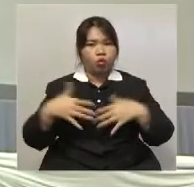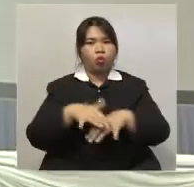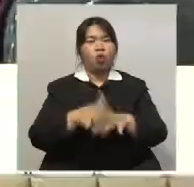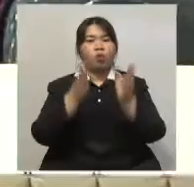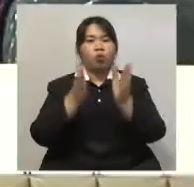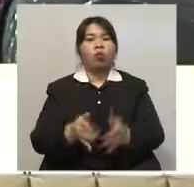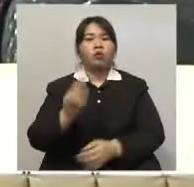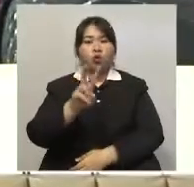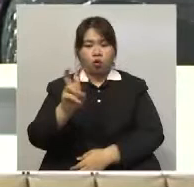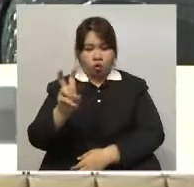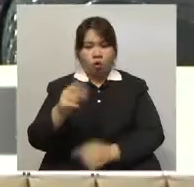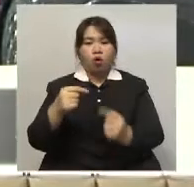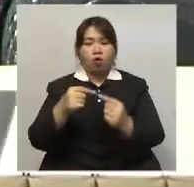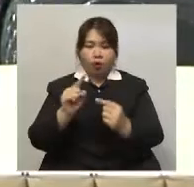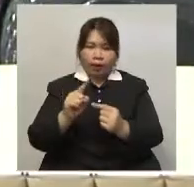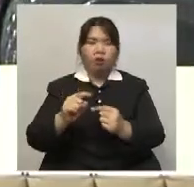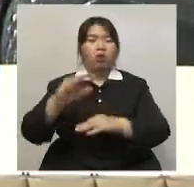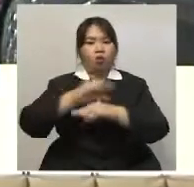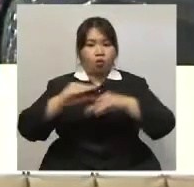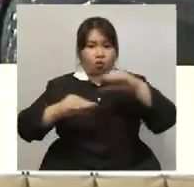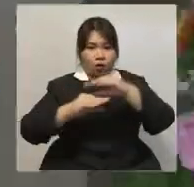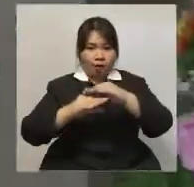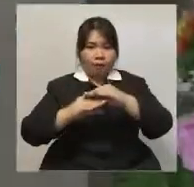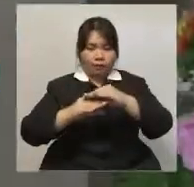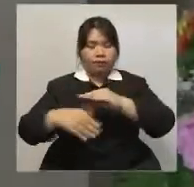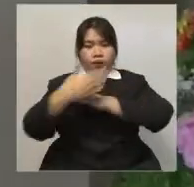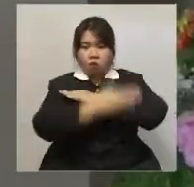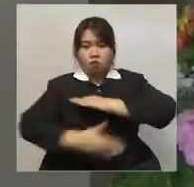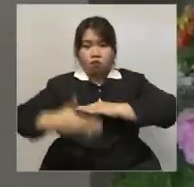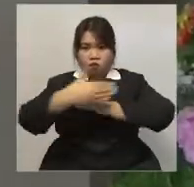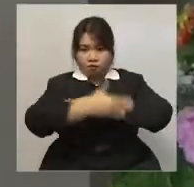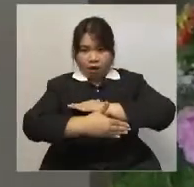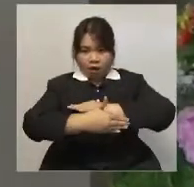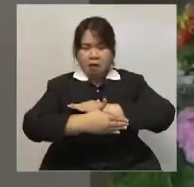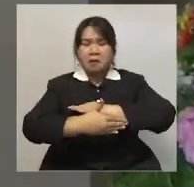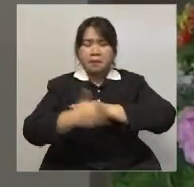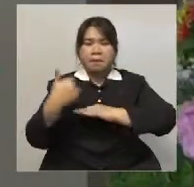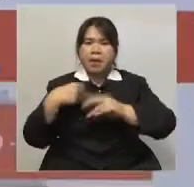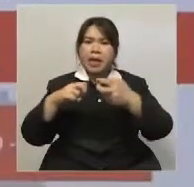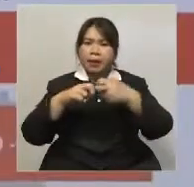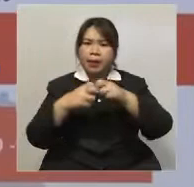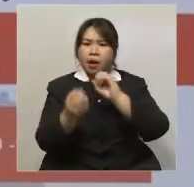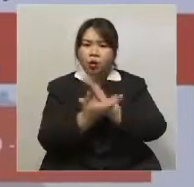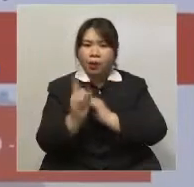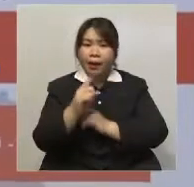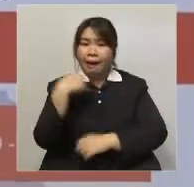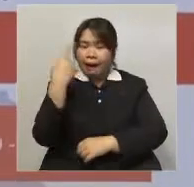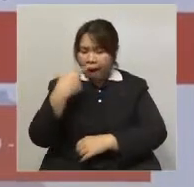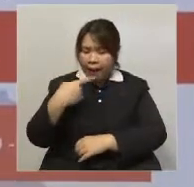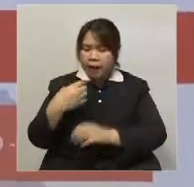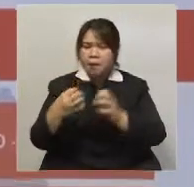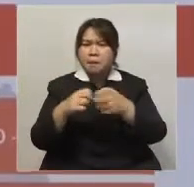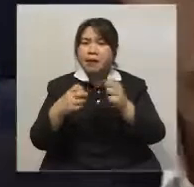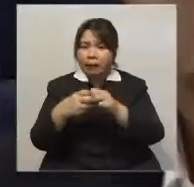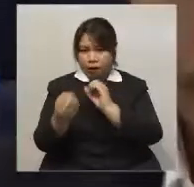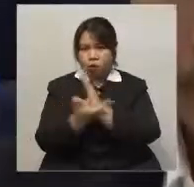200คนในเวทีการแนะนำโครงการและรับฟังข้อเสนอแนะผลกระทบทางสังคมผู้มีส่วนเกี่ยวข้องในจังหวัดข